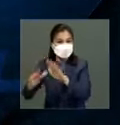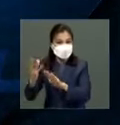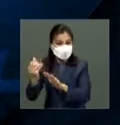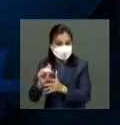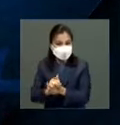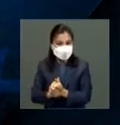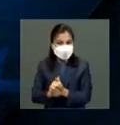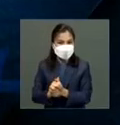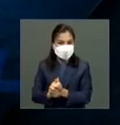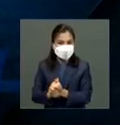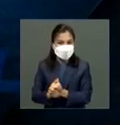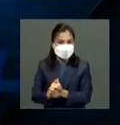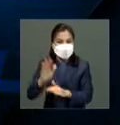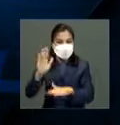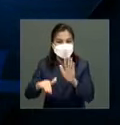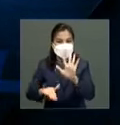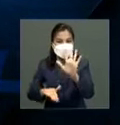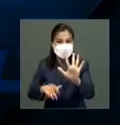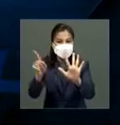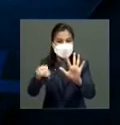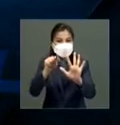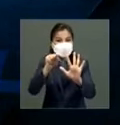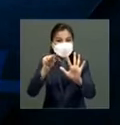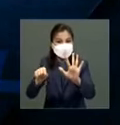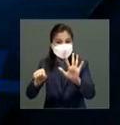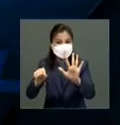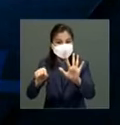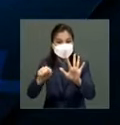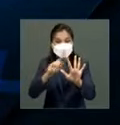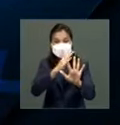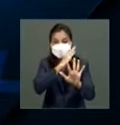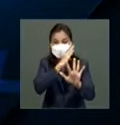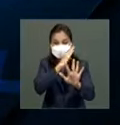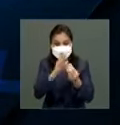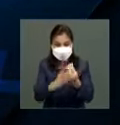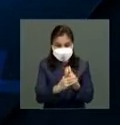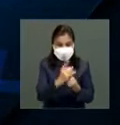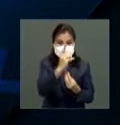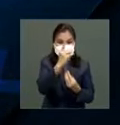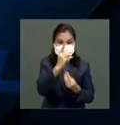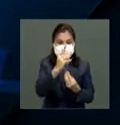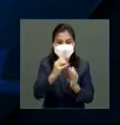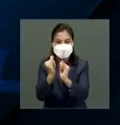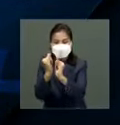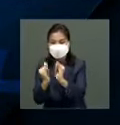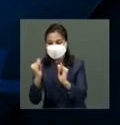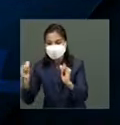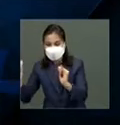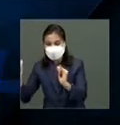3กว่า4กว่าตีซะ 5% ถ้ามีติดเชื้อสัปดาห์หนึ่งจะต้องเตรียมเตียงไว้